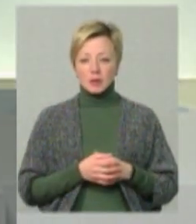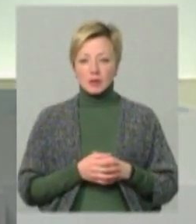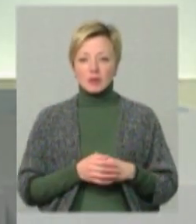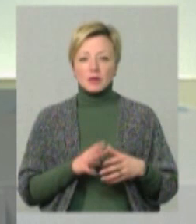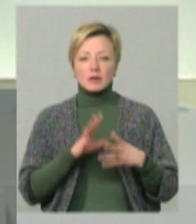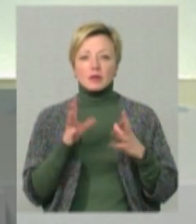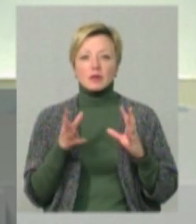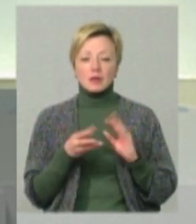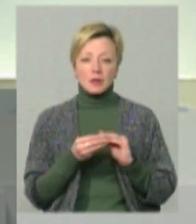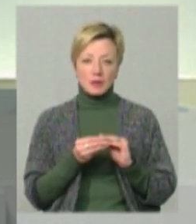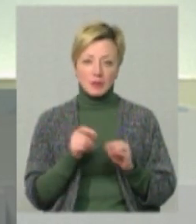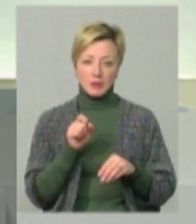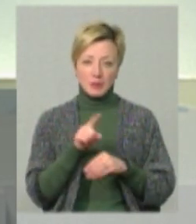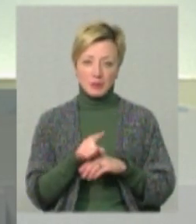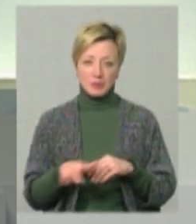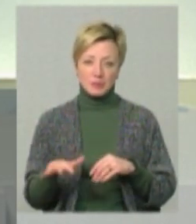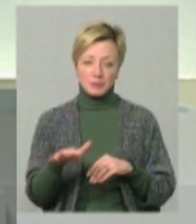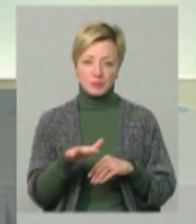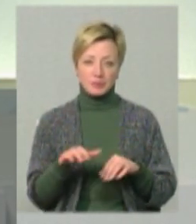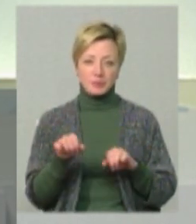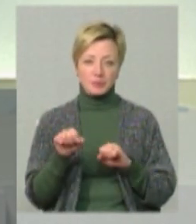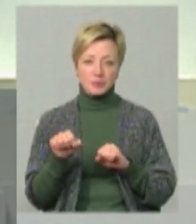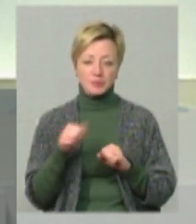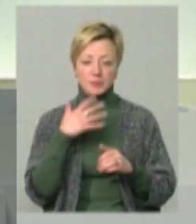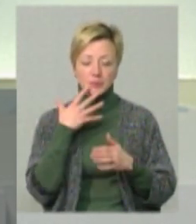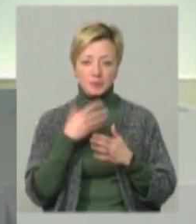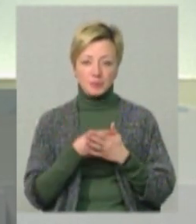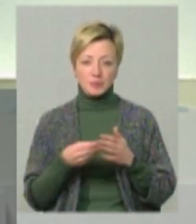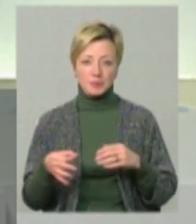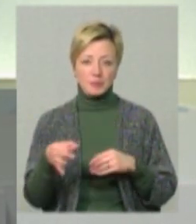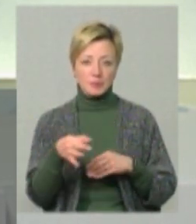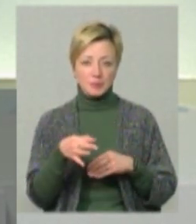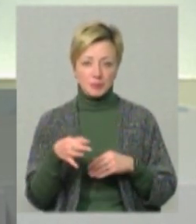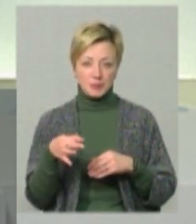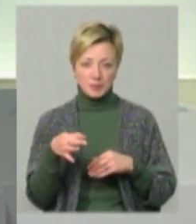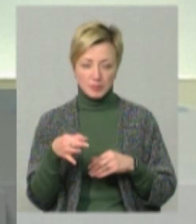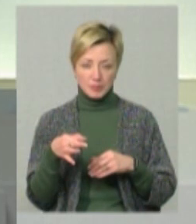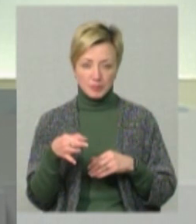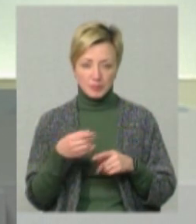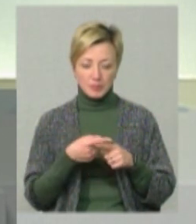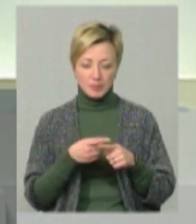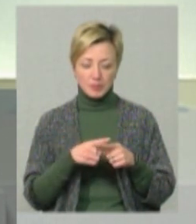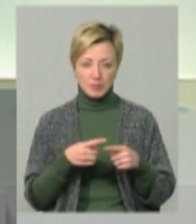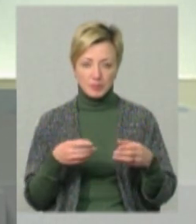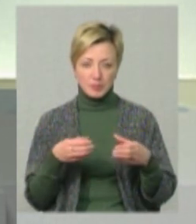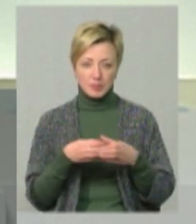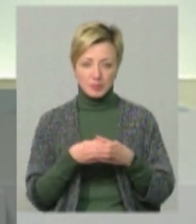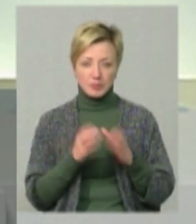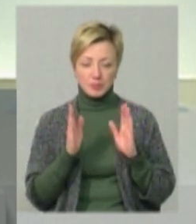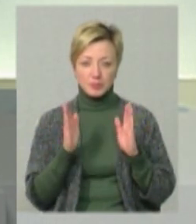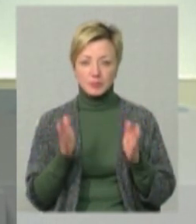Ну, в цілому завдання територіальної оборони – боронити свій край. Тобто ці батальйони,